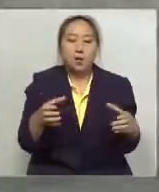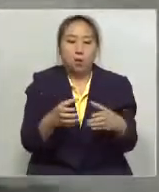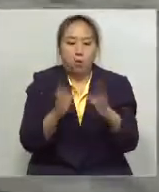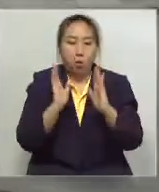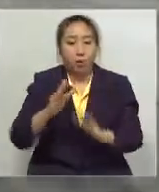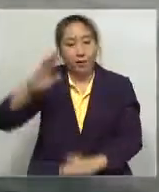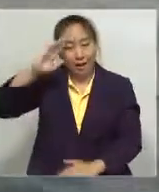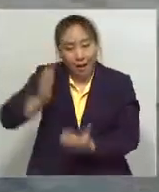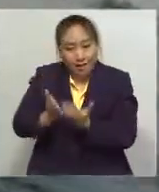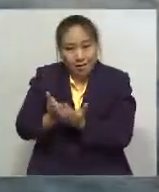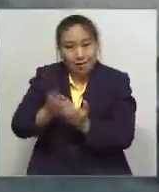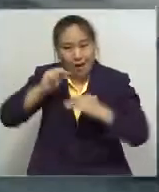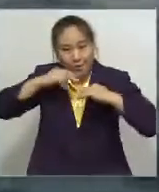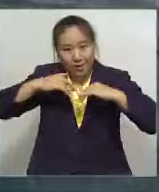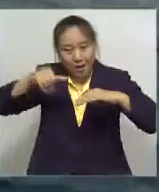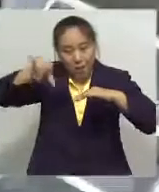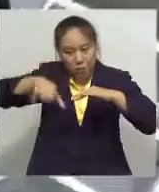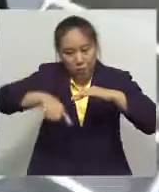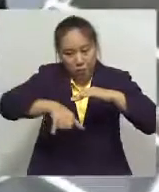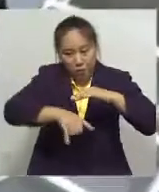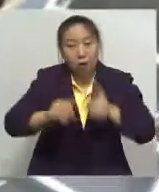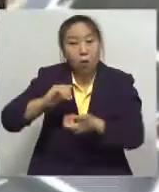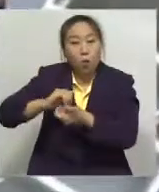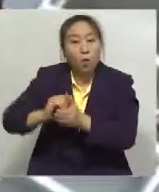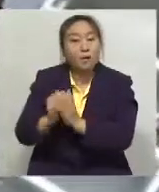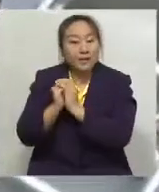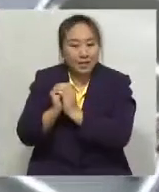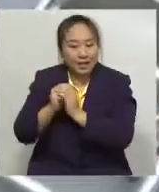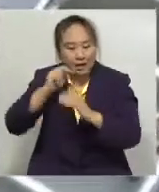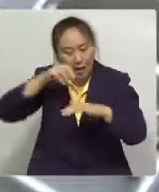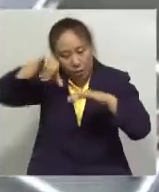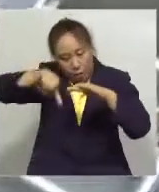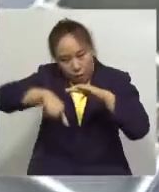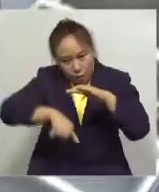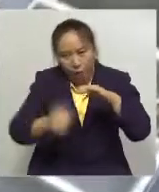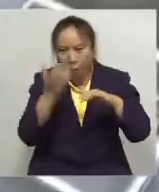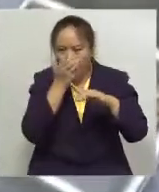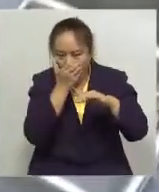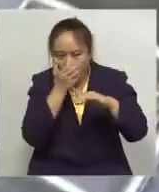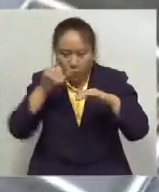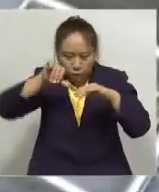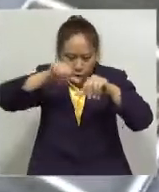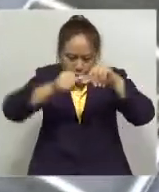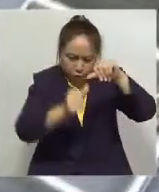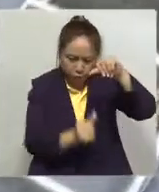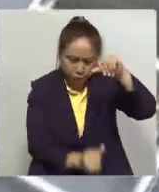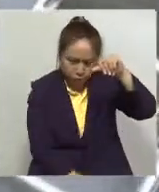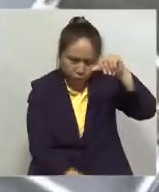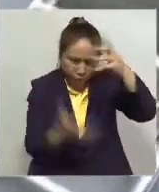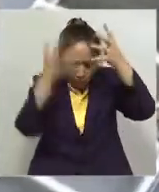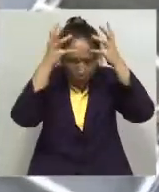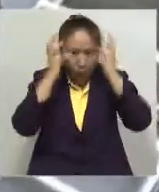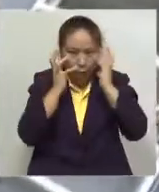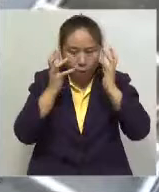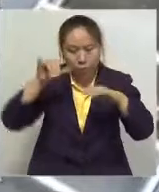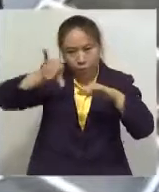าน้ำจากกองทัพเรือร่วมกับทางการจีนนะครับจะดำน้ำลงไปด้วยอุปกรณ์ดำน้ำลึกแบบเซิร์ฟเฟสเป็นแบบครอบเต็มศีรษะ